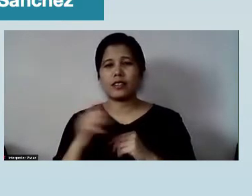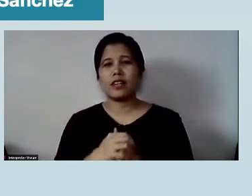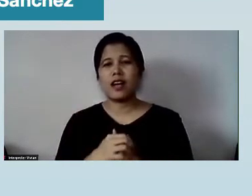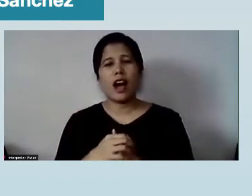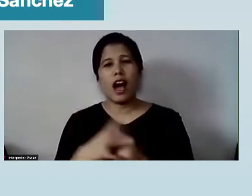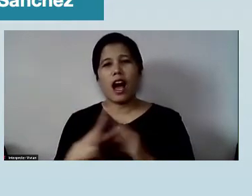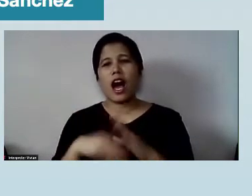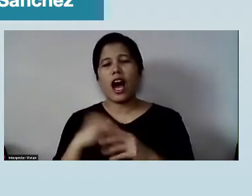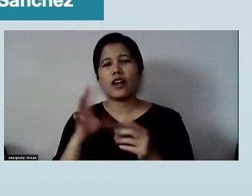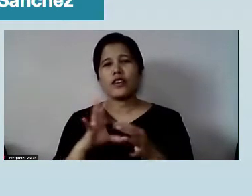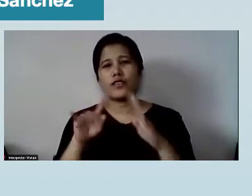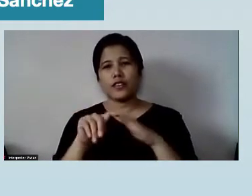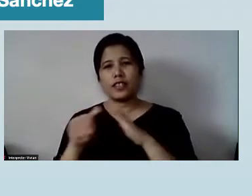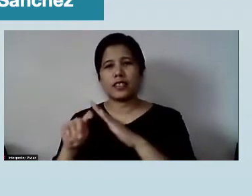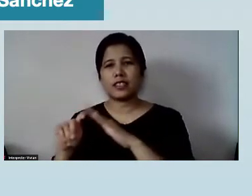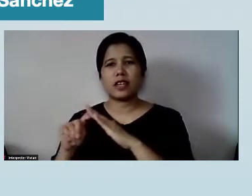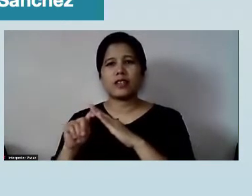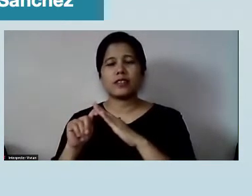out-of-town